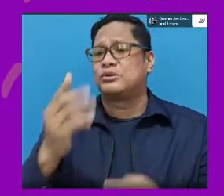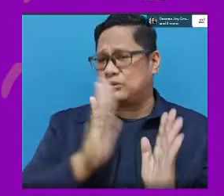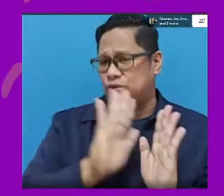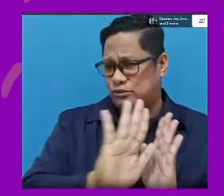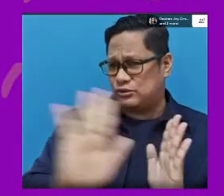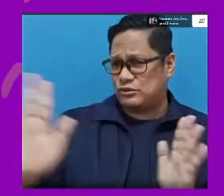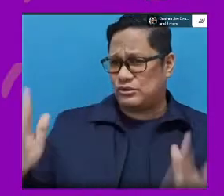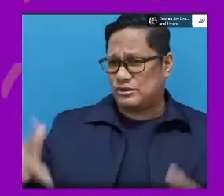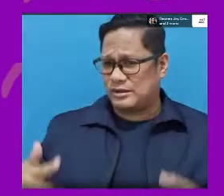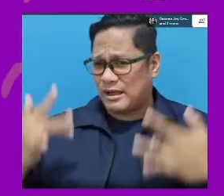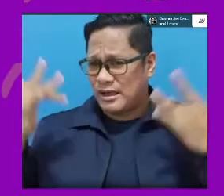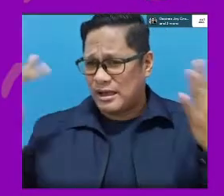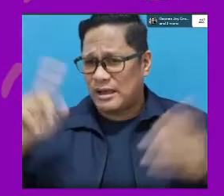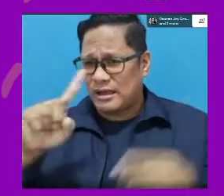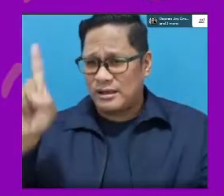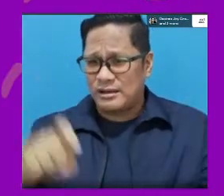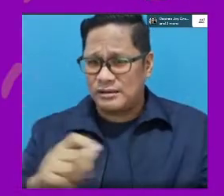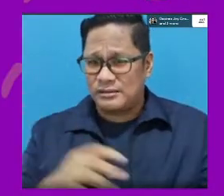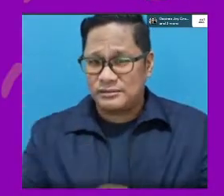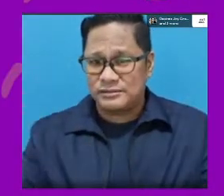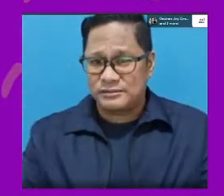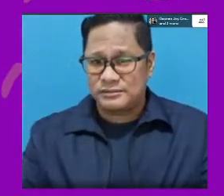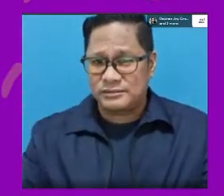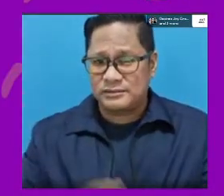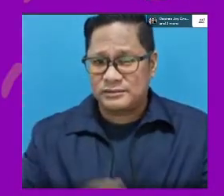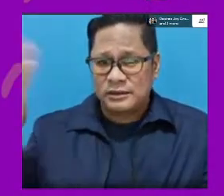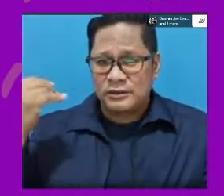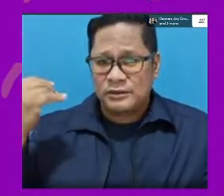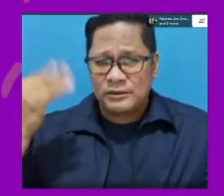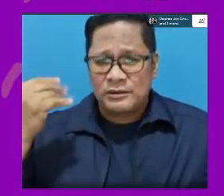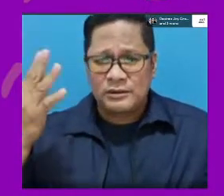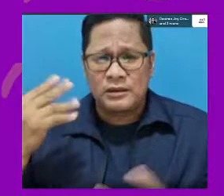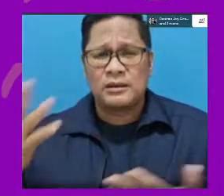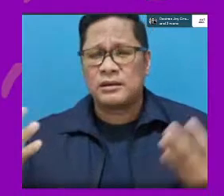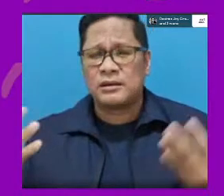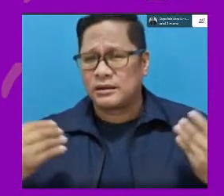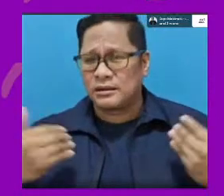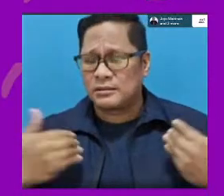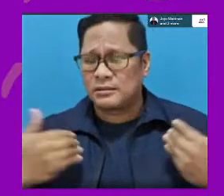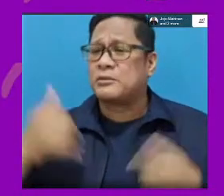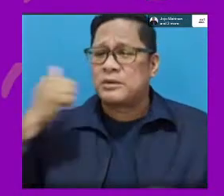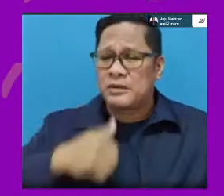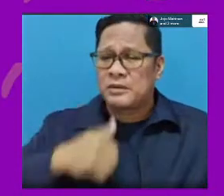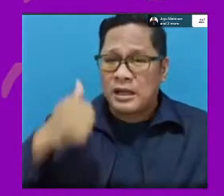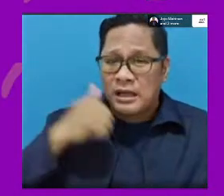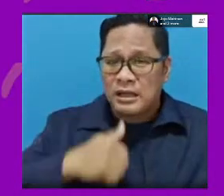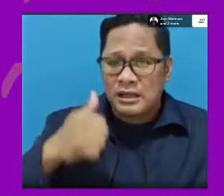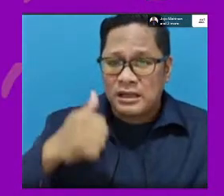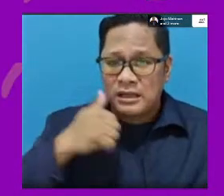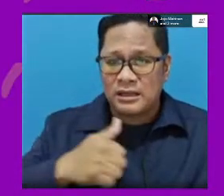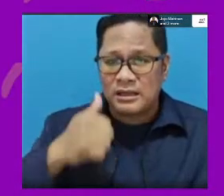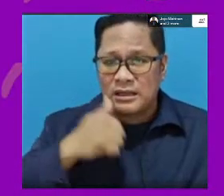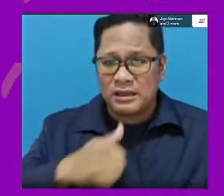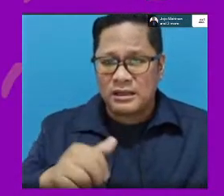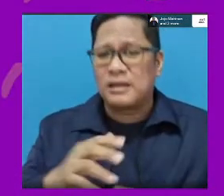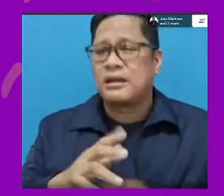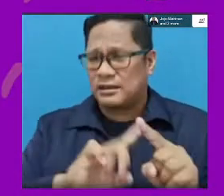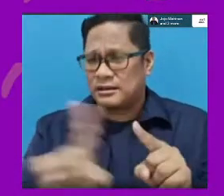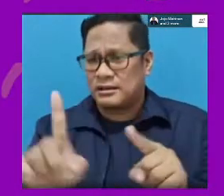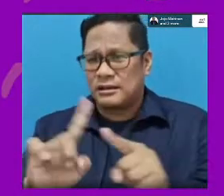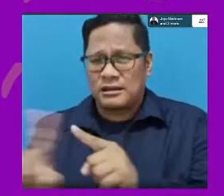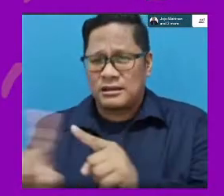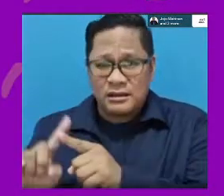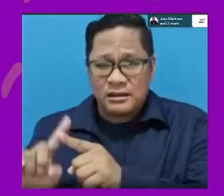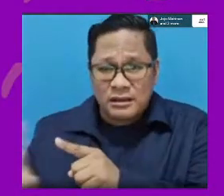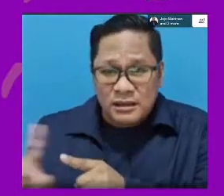kapalaran. Bakit ba mayroong mga Gabriela, mga Teresa at Tanbang Sora